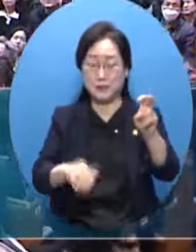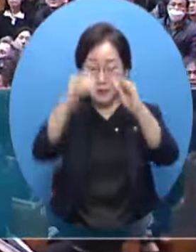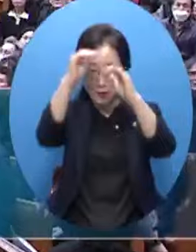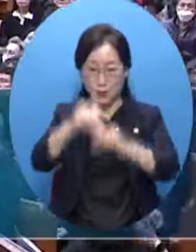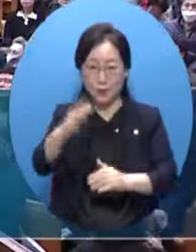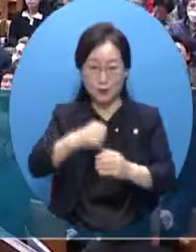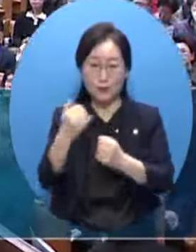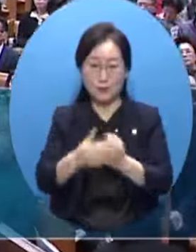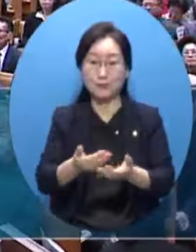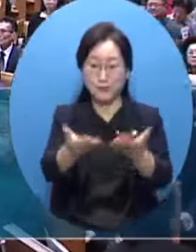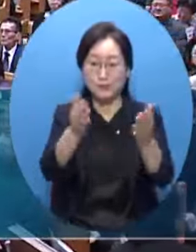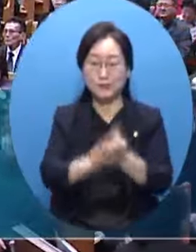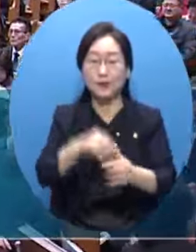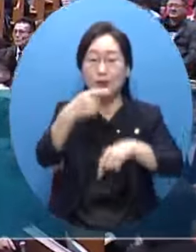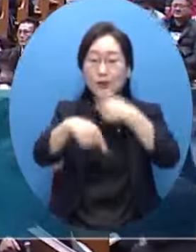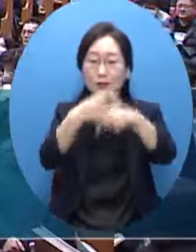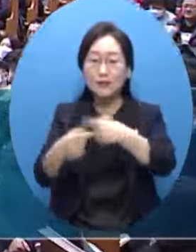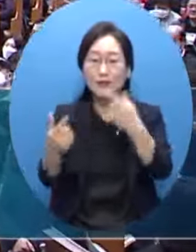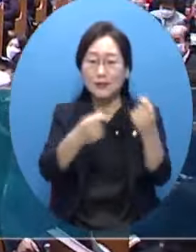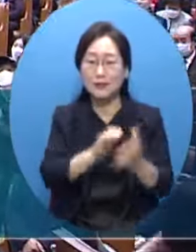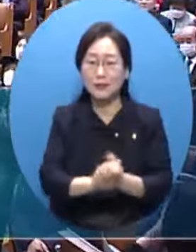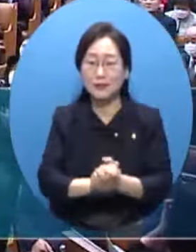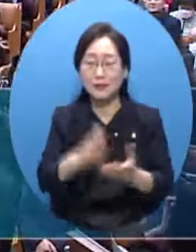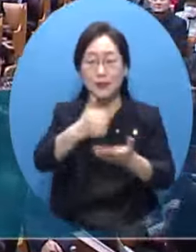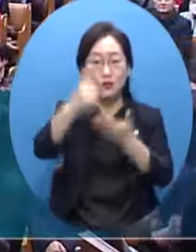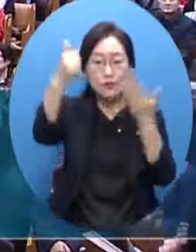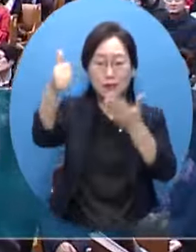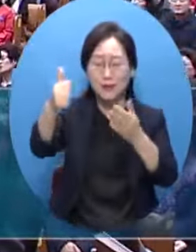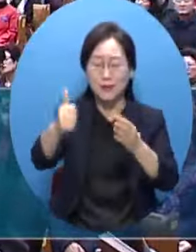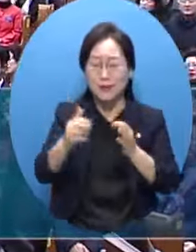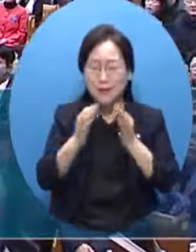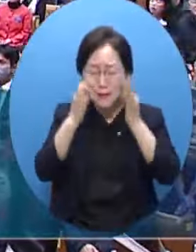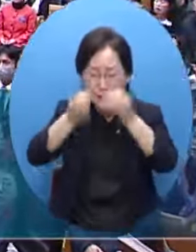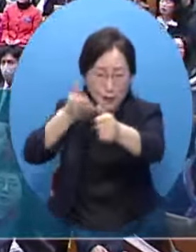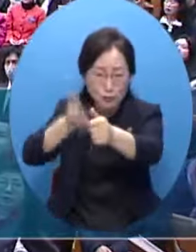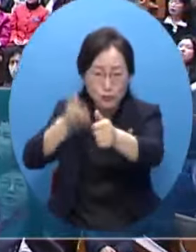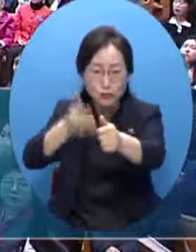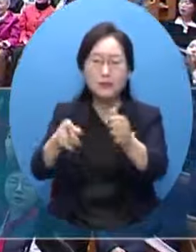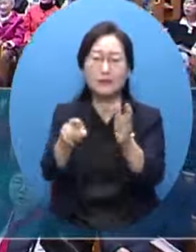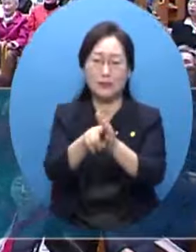원합니다. 제목을 한번 크게 따라 주시기 바랍니다. 주님께 간구하는 신앙.